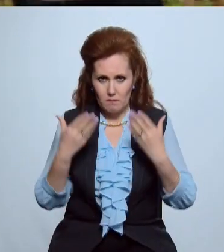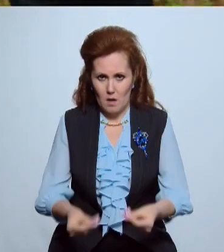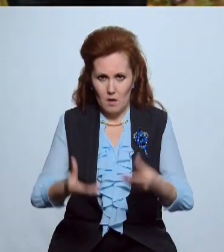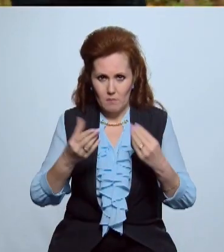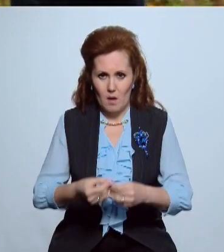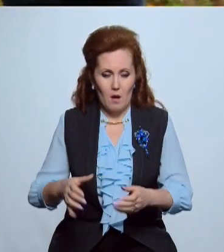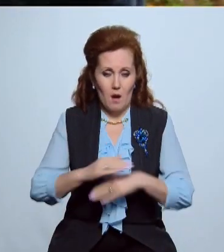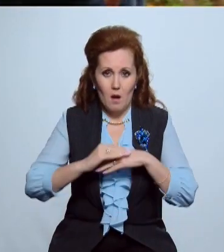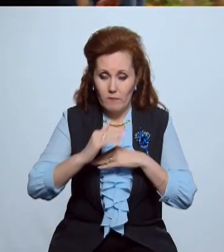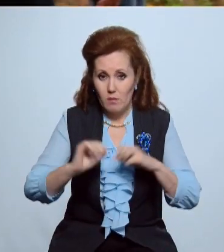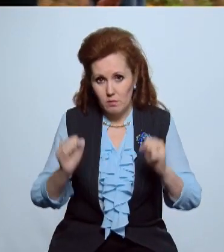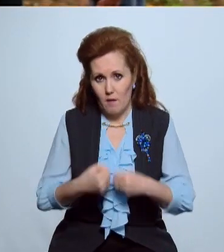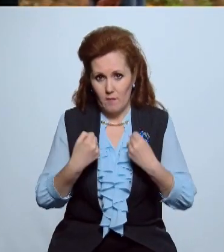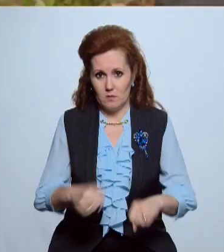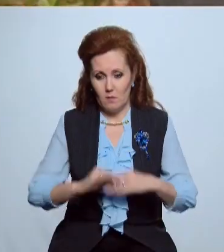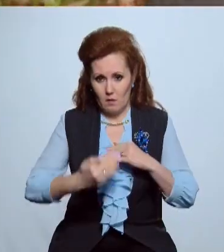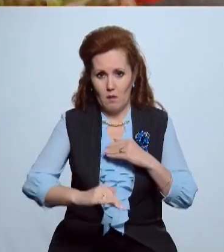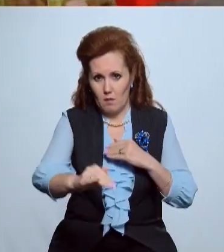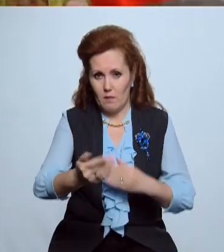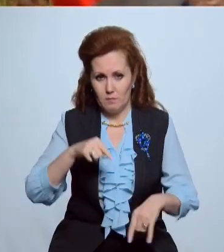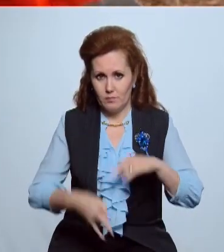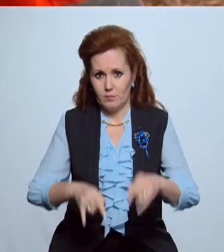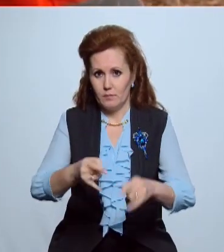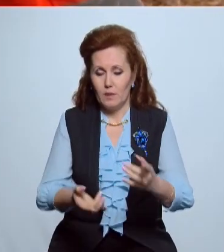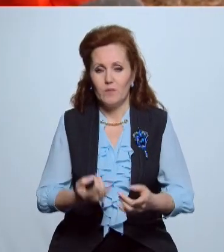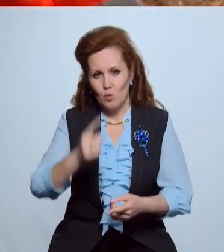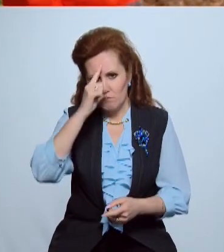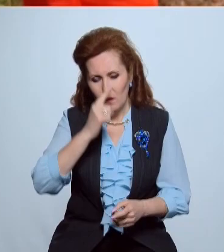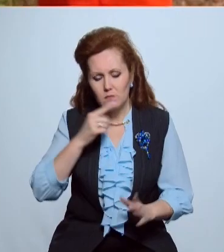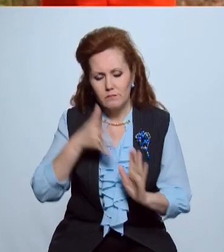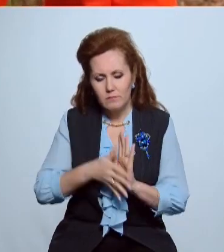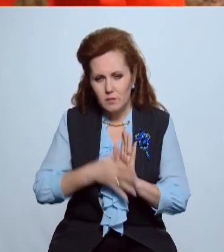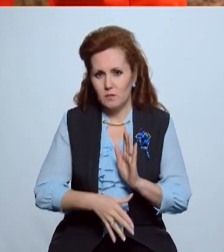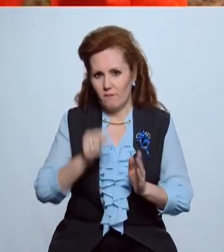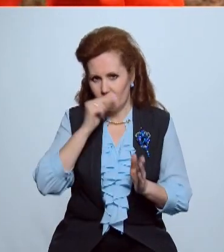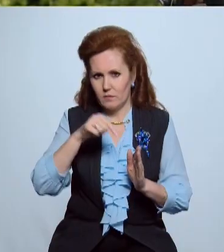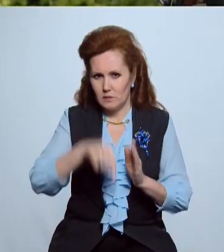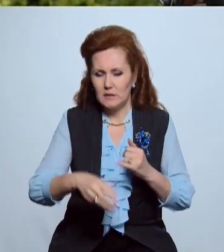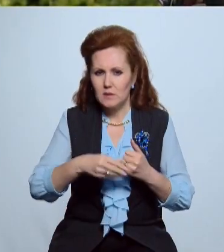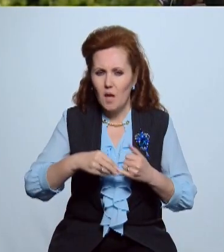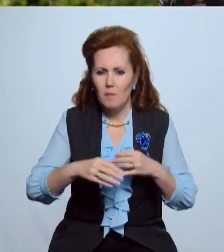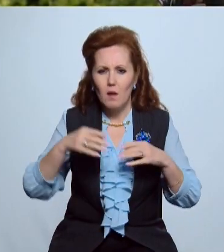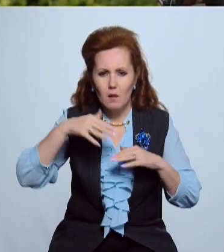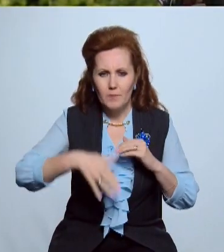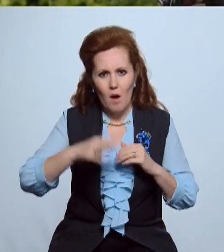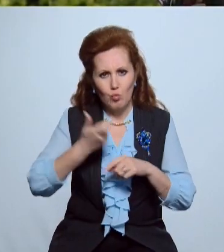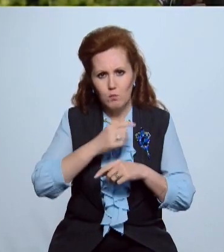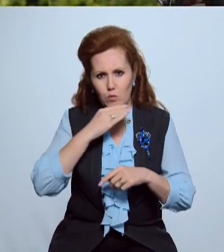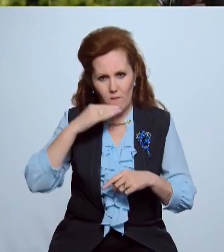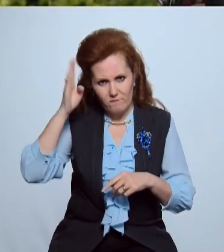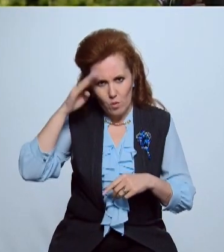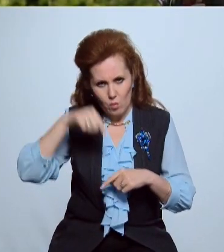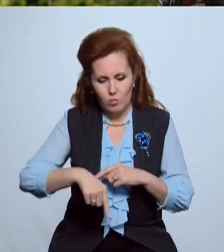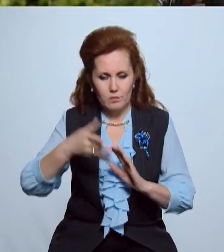провести весь комплекс лабораторных испытаний отобранных проб, понадобится месяц. Исследования проведут в Москве. После этого специалисты Ассоциации бетонных